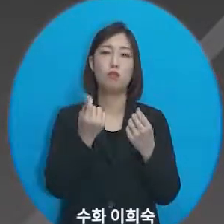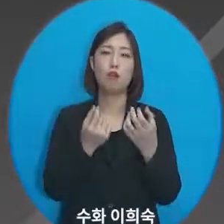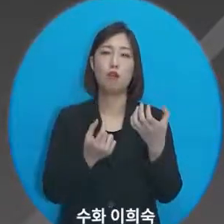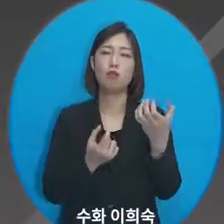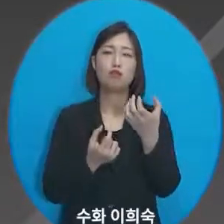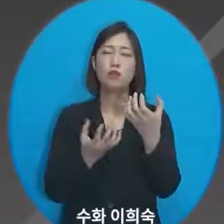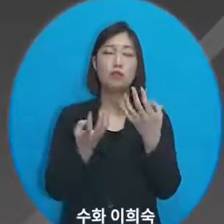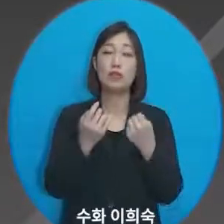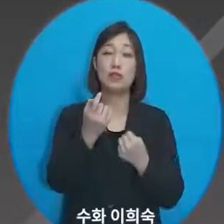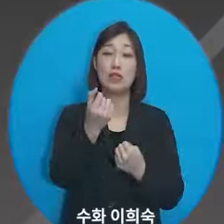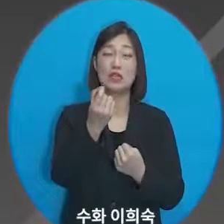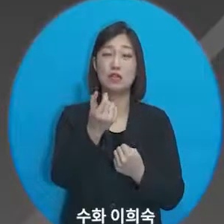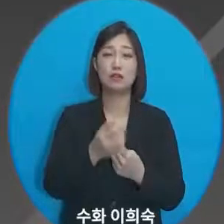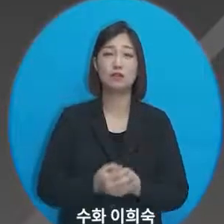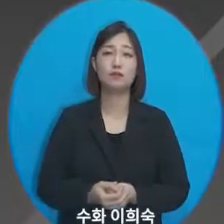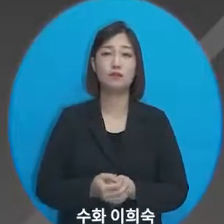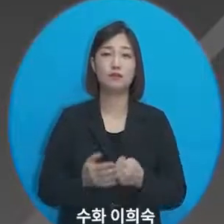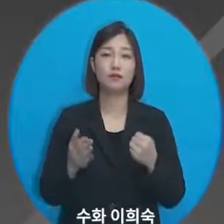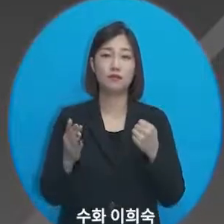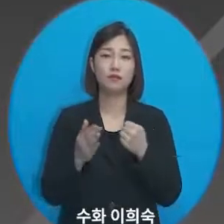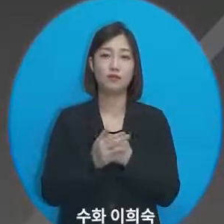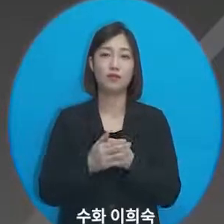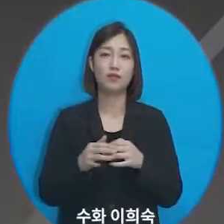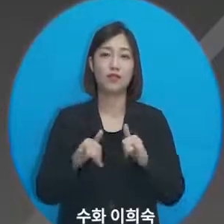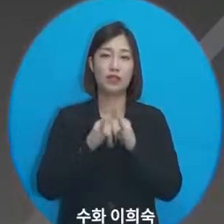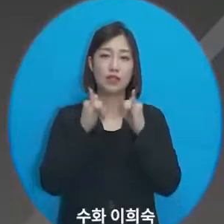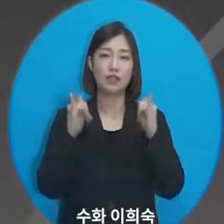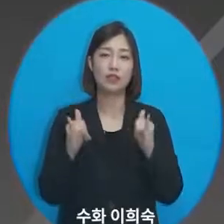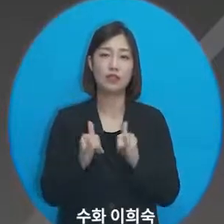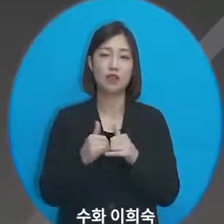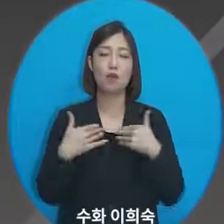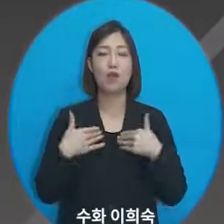장애인들이 훨씬 더 많은 사회활동을 촉진할 수 있을 것 같습니다.